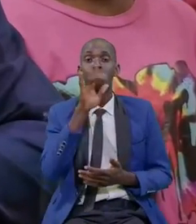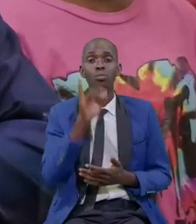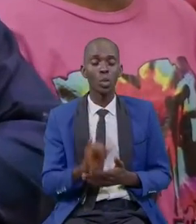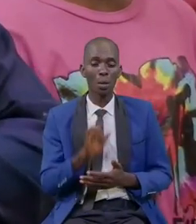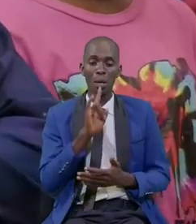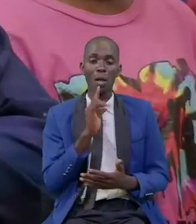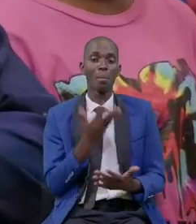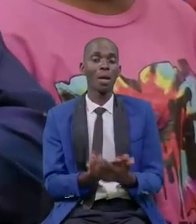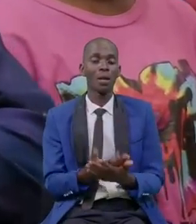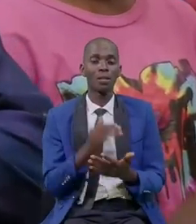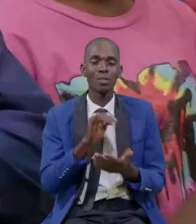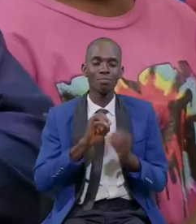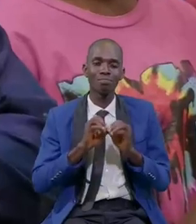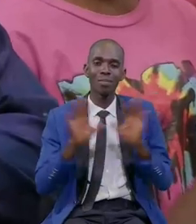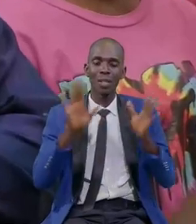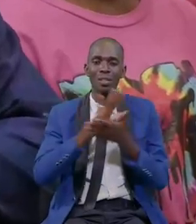Cela montre clairement